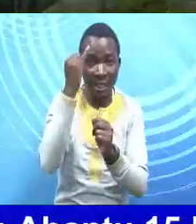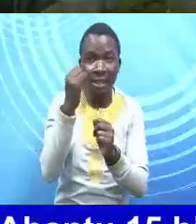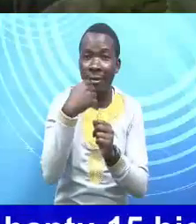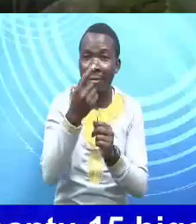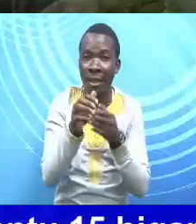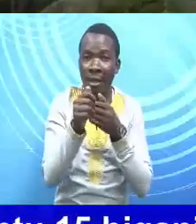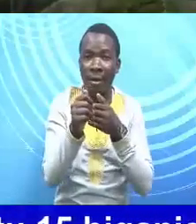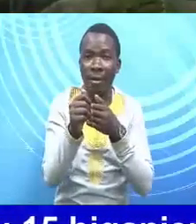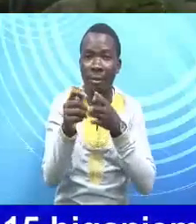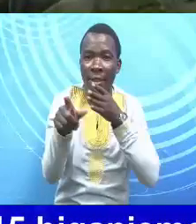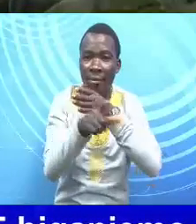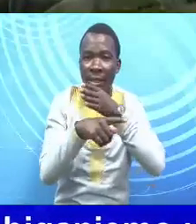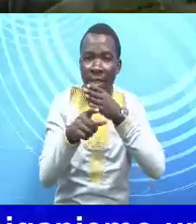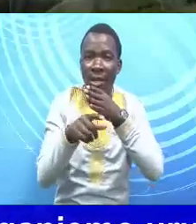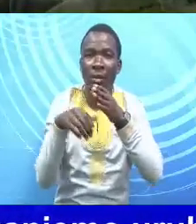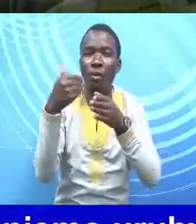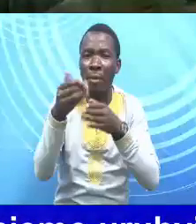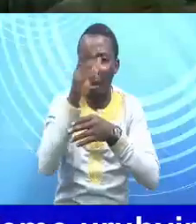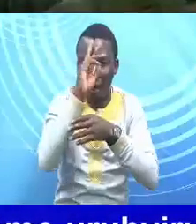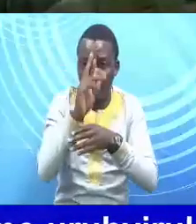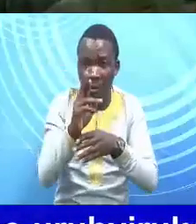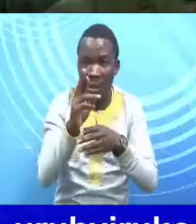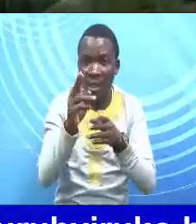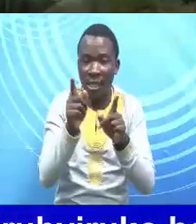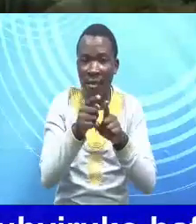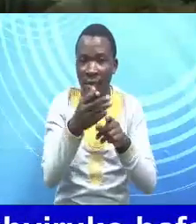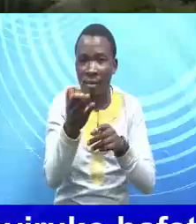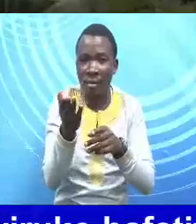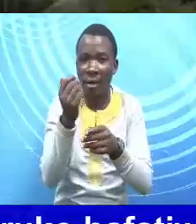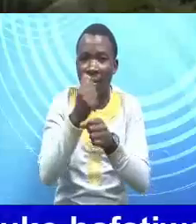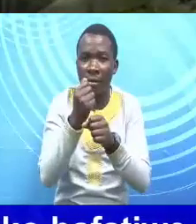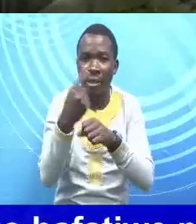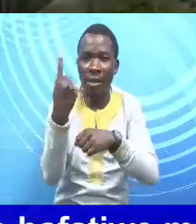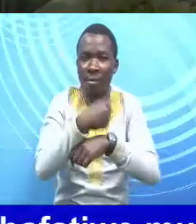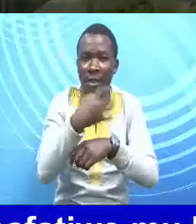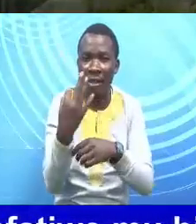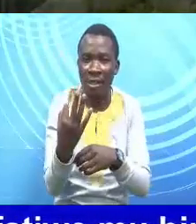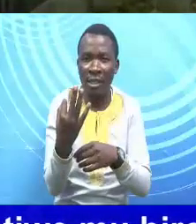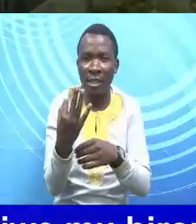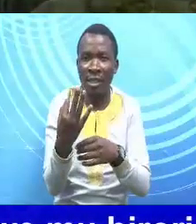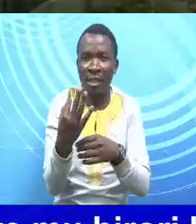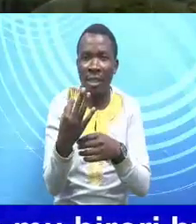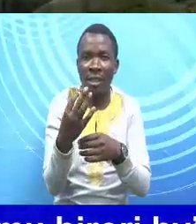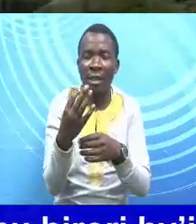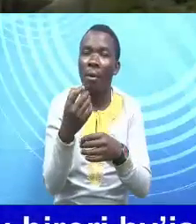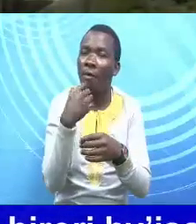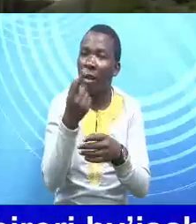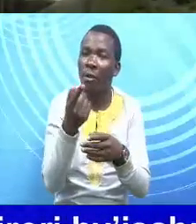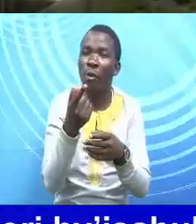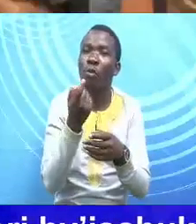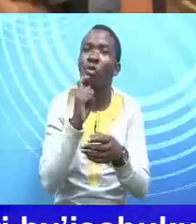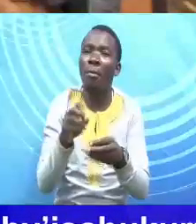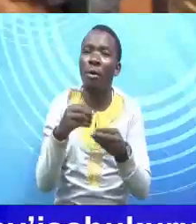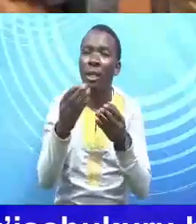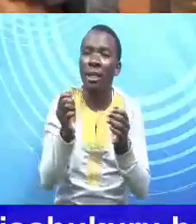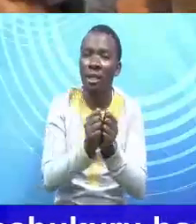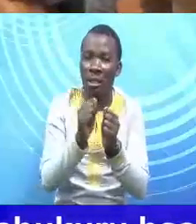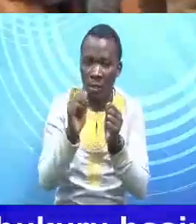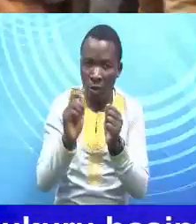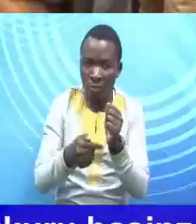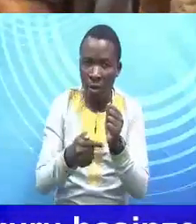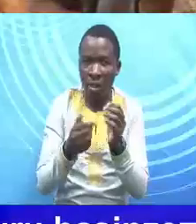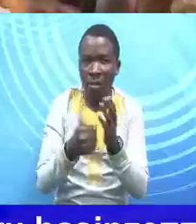ibyemewe bakabyubahiriza kuko nk'ubu kurangura igare bari barifunze iminsi itatu bari ugomba gutanga ibihumbi icumi kandi ririho imizigo nicyo kibazo